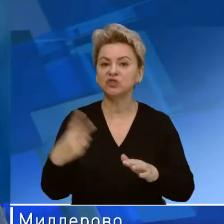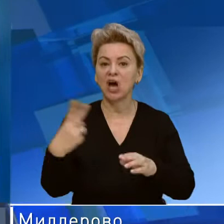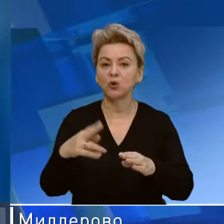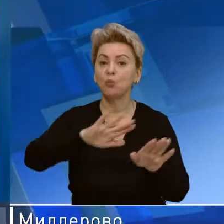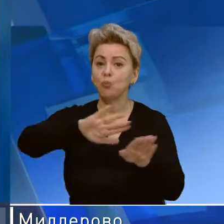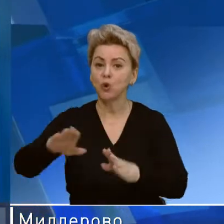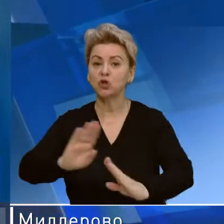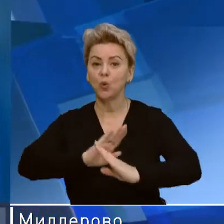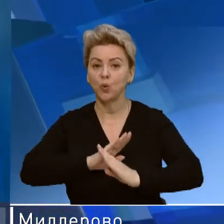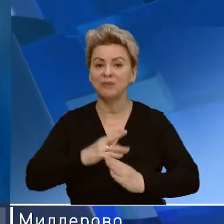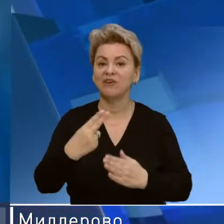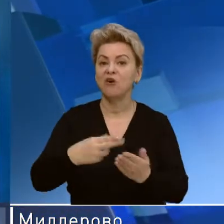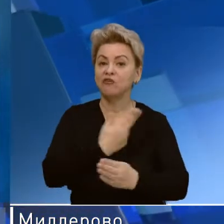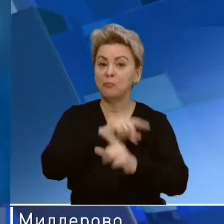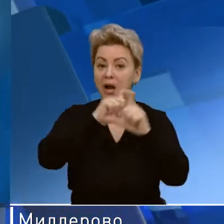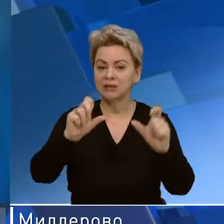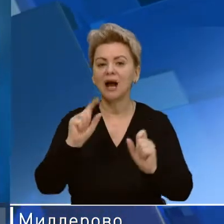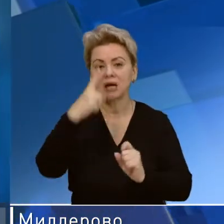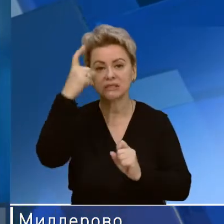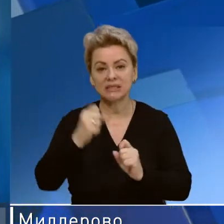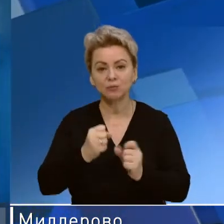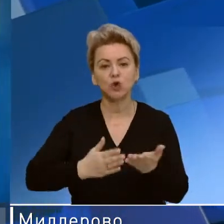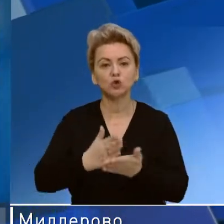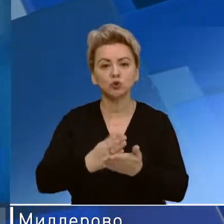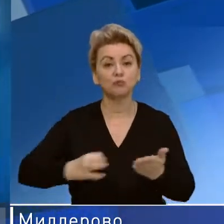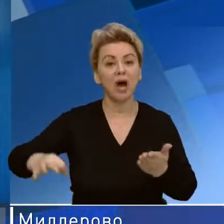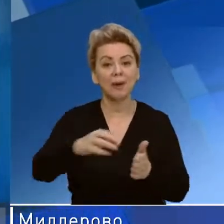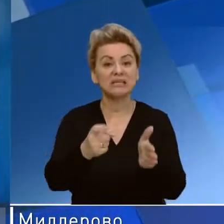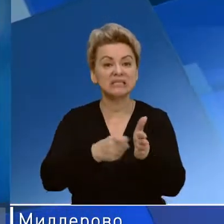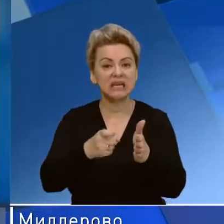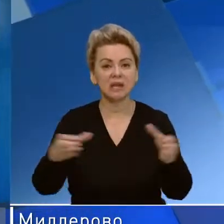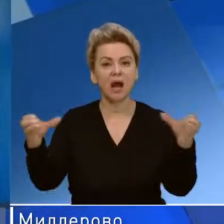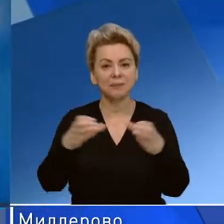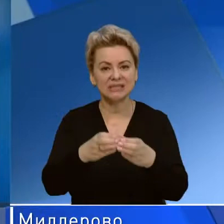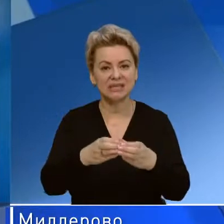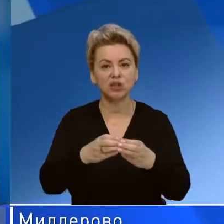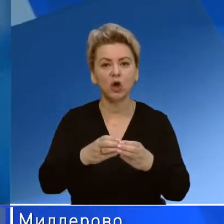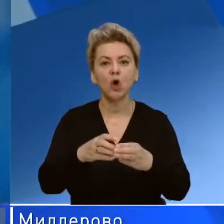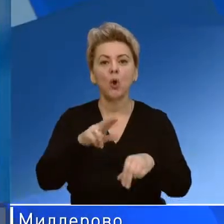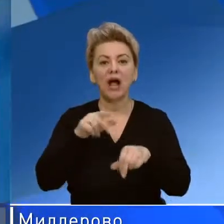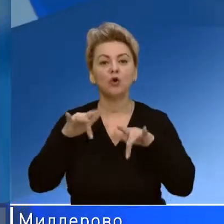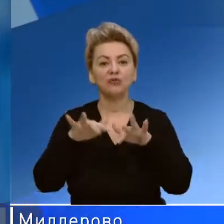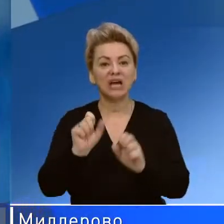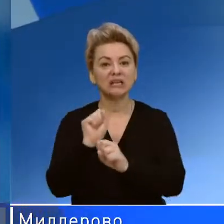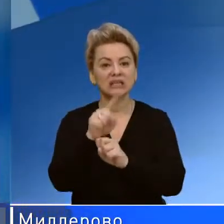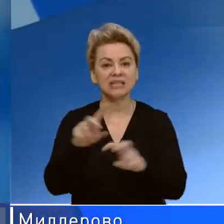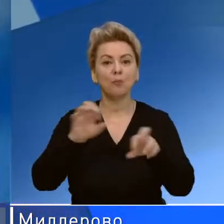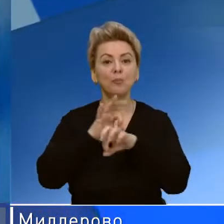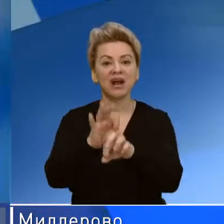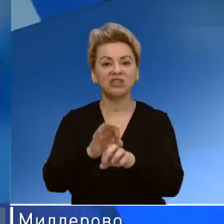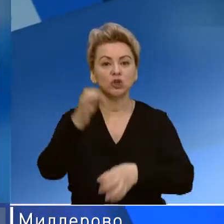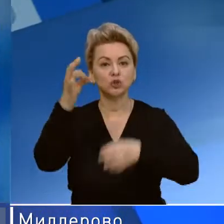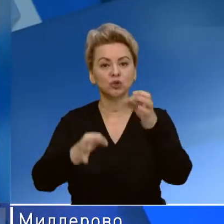второй позже скончался в больнице. Как сообщили в пресс-службе областного следственного комитета, по уголовному делу назначено